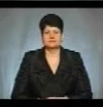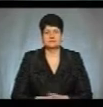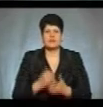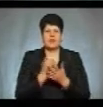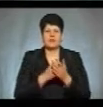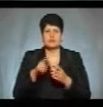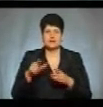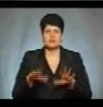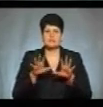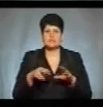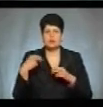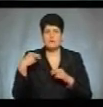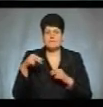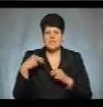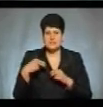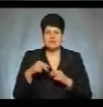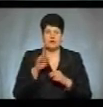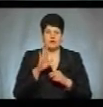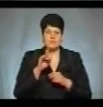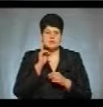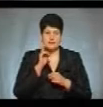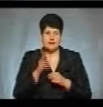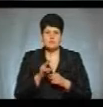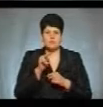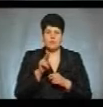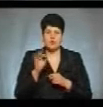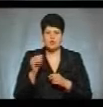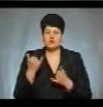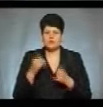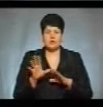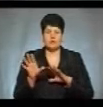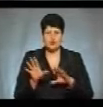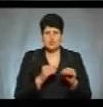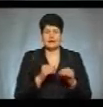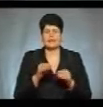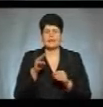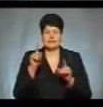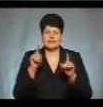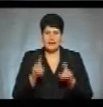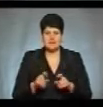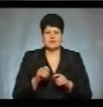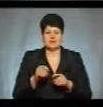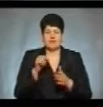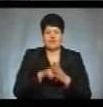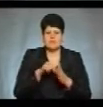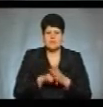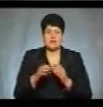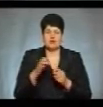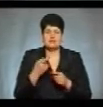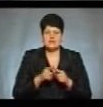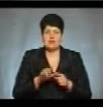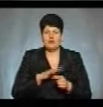Кандидати на посаду президента Володимир Зеленський і Петро Порошенко сьогодні пройшли тест на вміст алкоголю і наркотичних речовин в організмі. Це була одна з